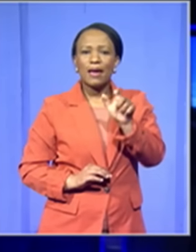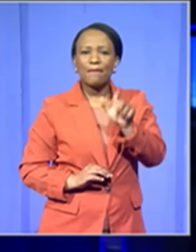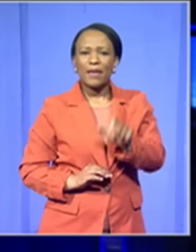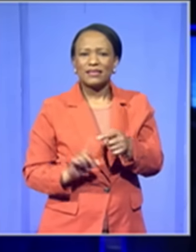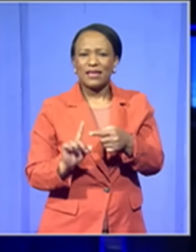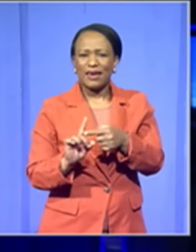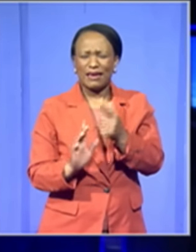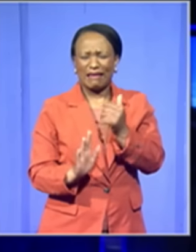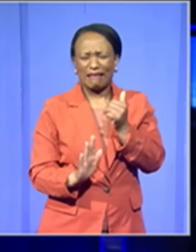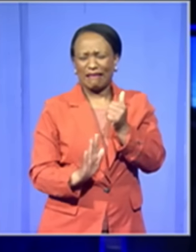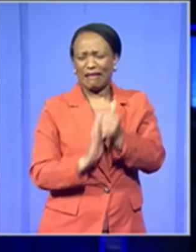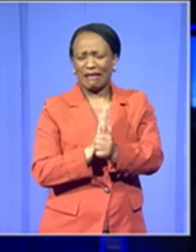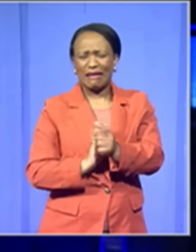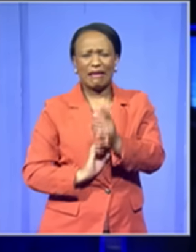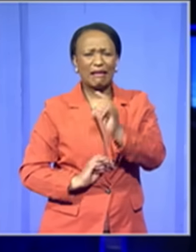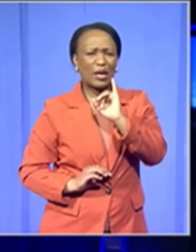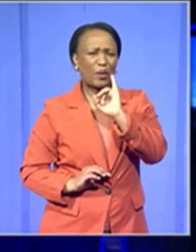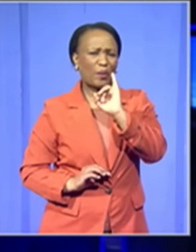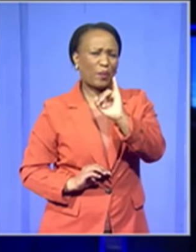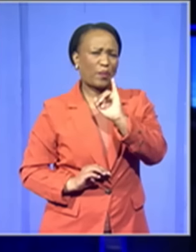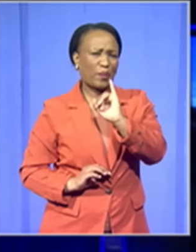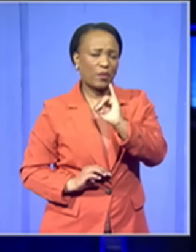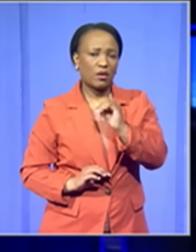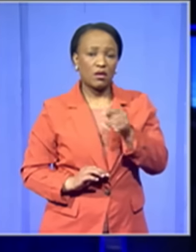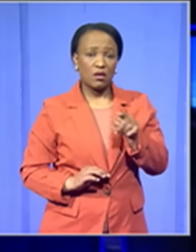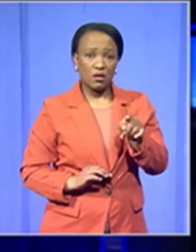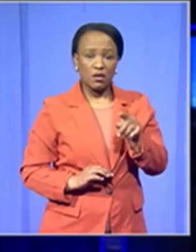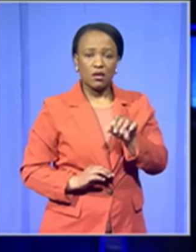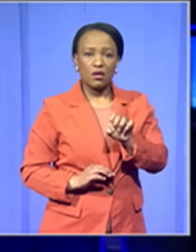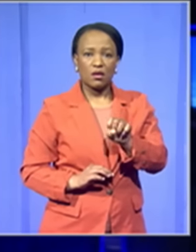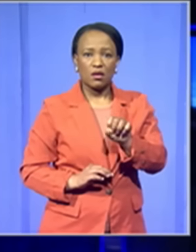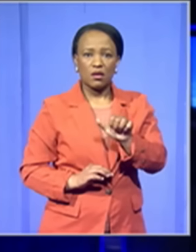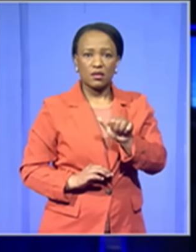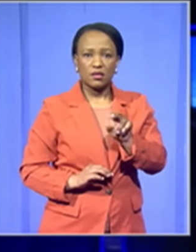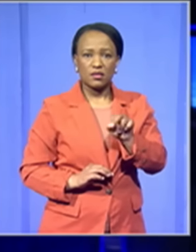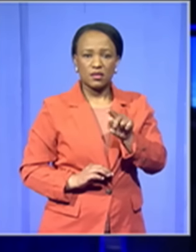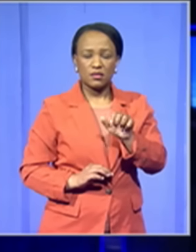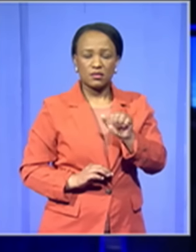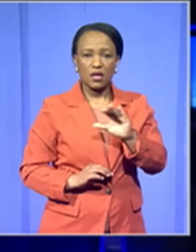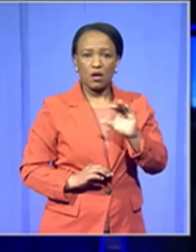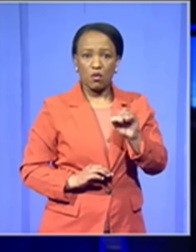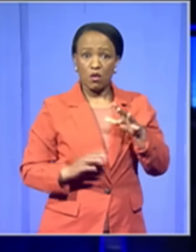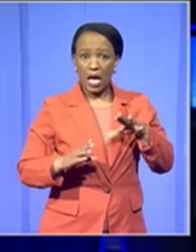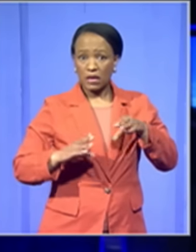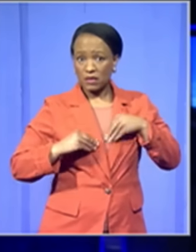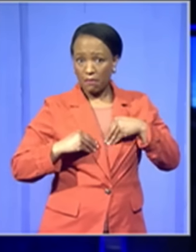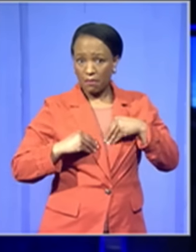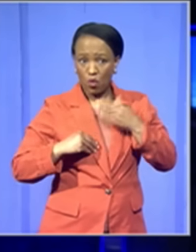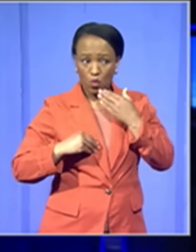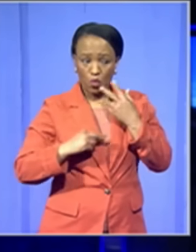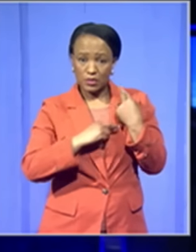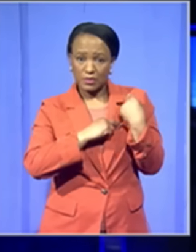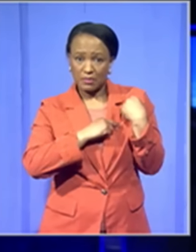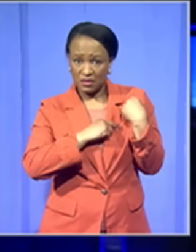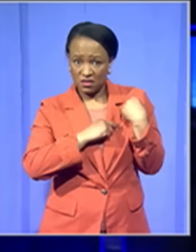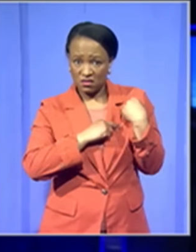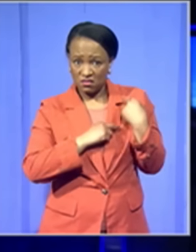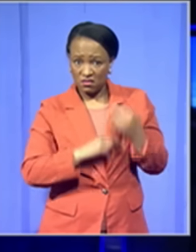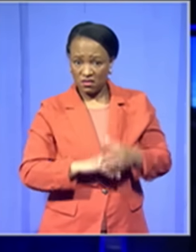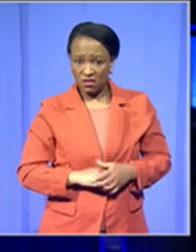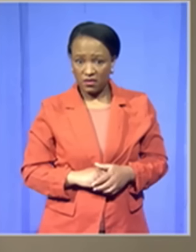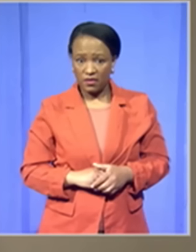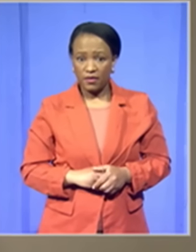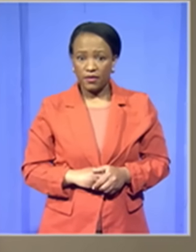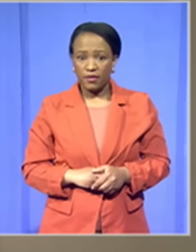sehloho mohlomong maikutlo a Santaco ba dumela hore ke mang a tlamang a jagiswe boikarabelo ba se etsaetseng. Nka be